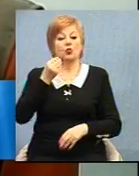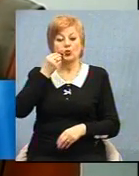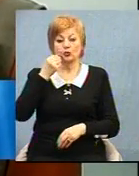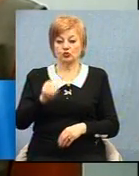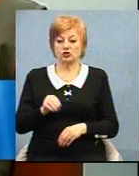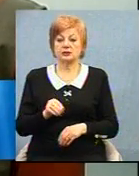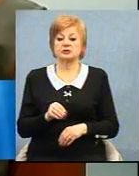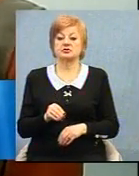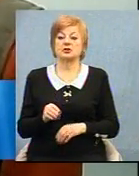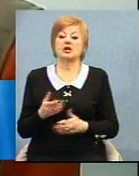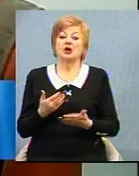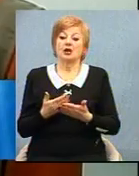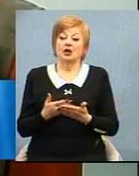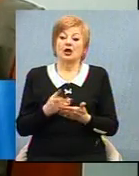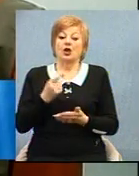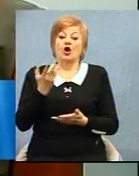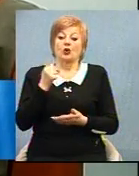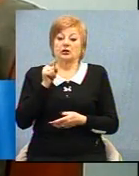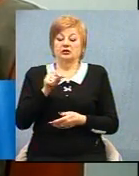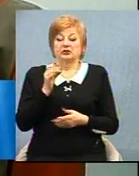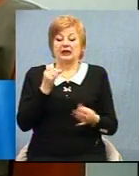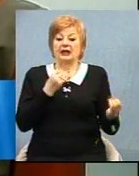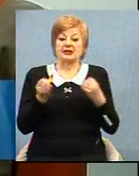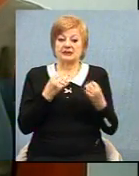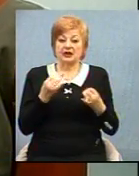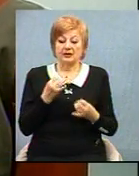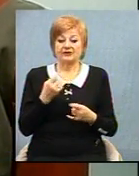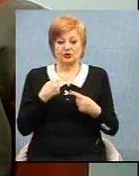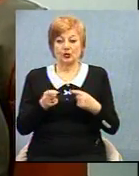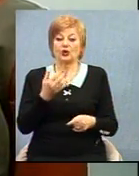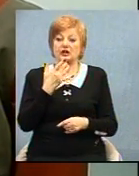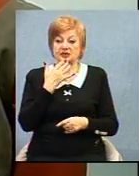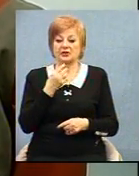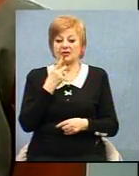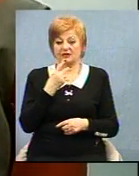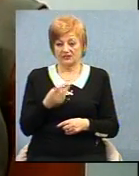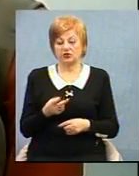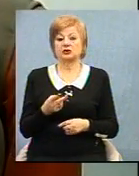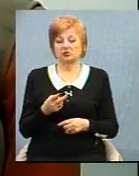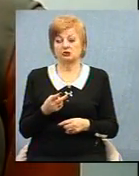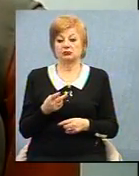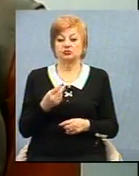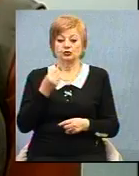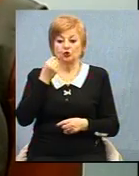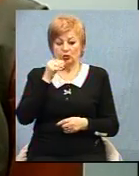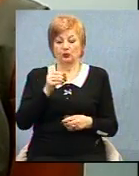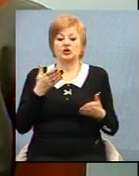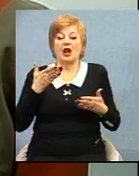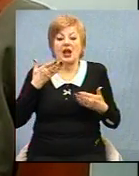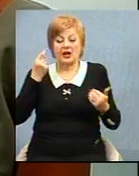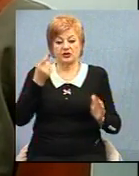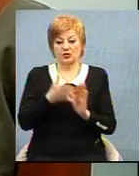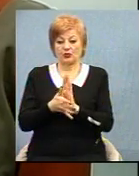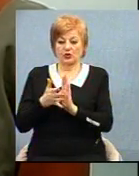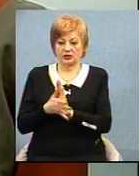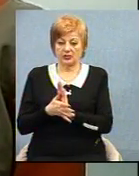Також пройшло це стеснення, коли ти говориш з чоловіком іншої національності, з іншої сторони. І мені стало гораздо легше розуміти людей